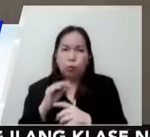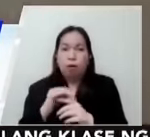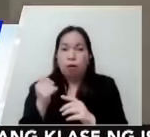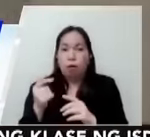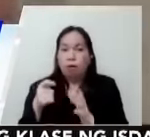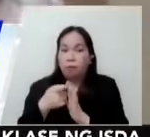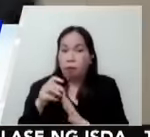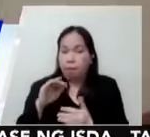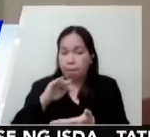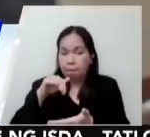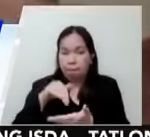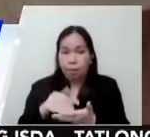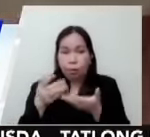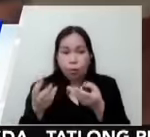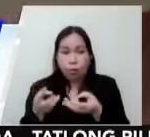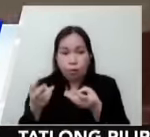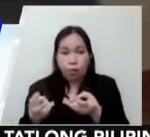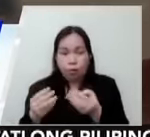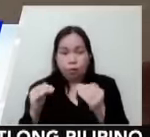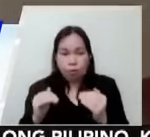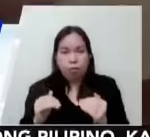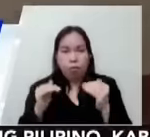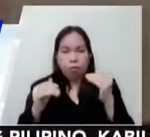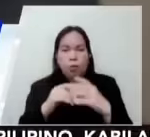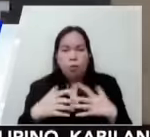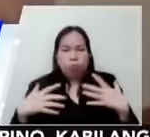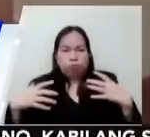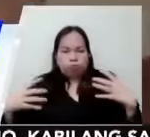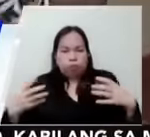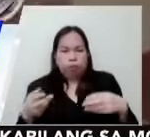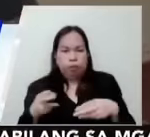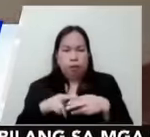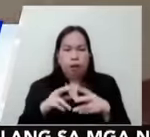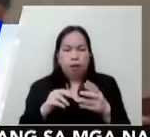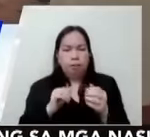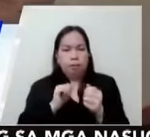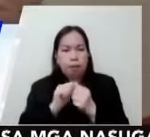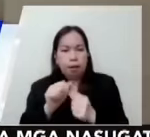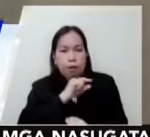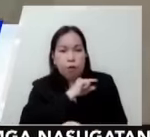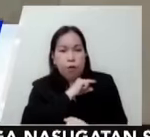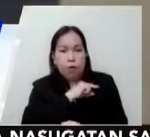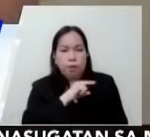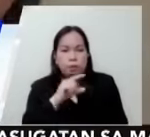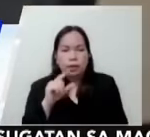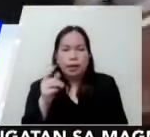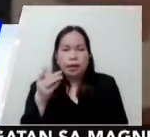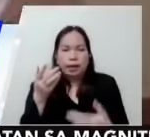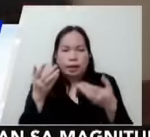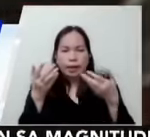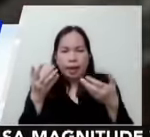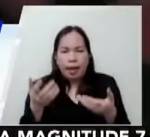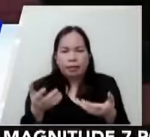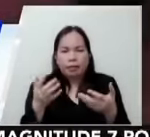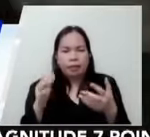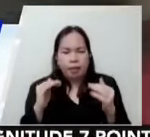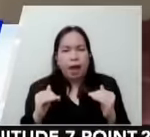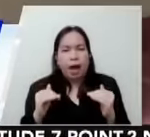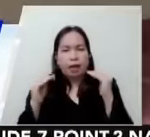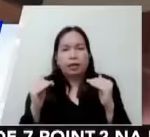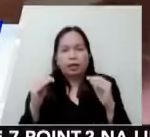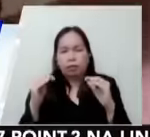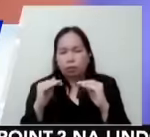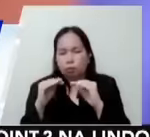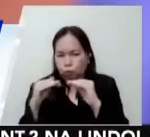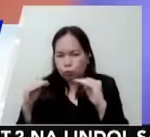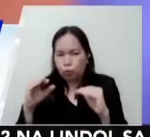Yumir. Nagpalaki ng katawan dahil nag-qualify na siya sa light heavyweight category para sa 2024 Paris